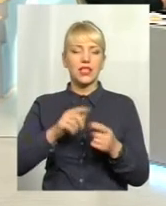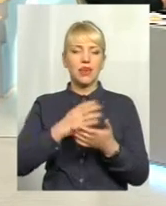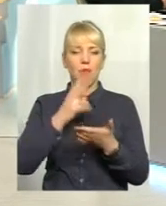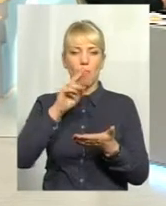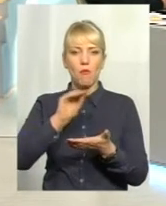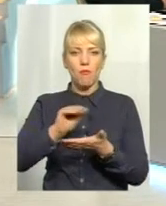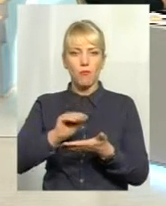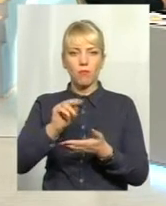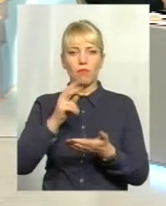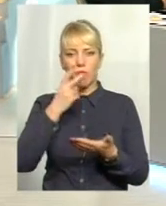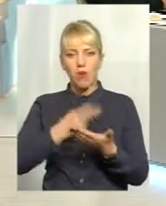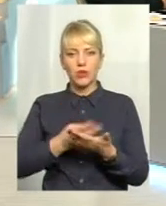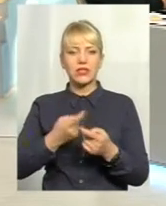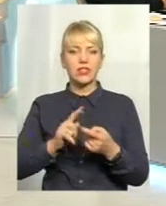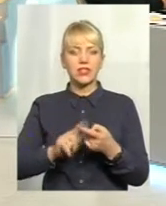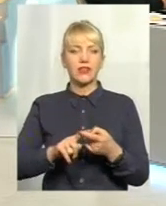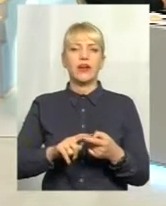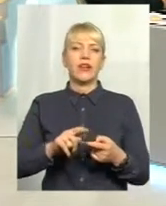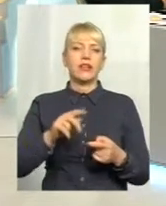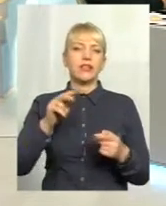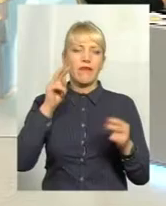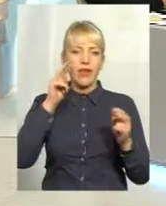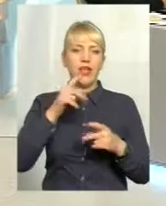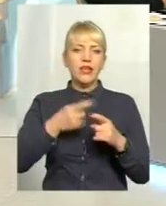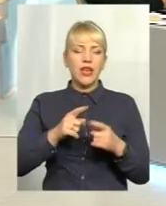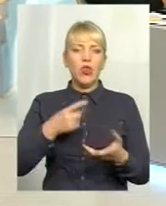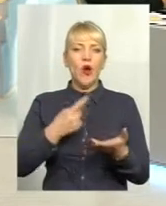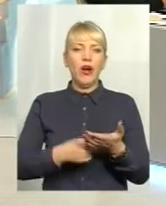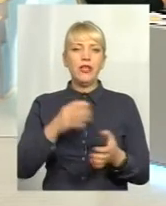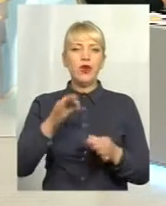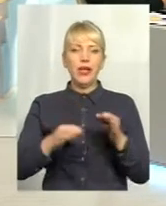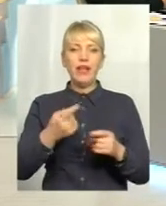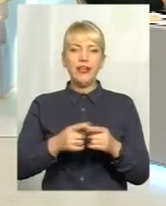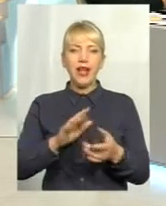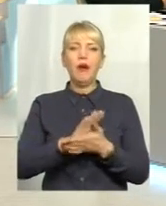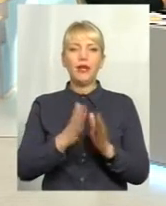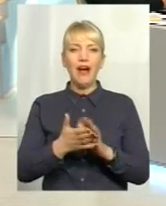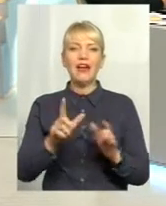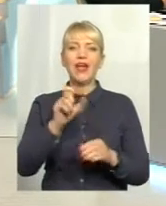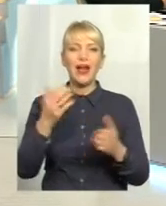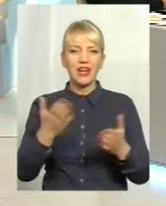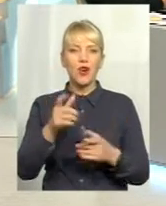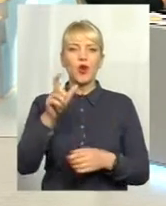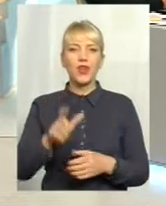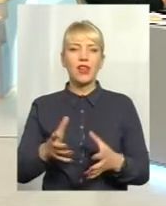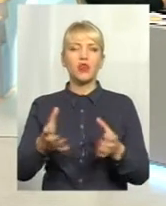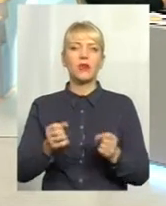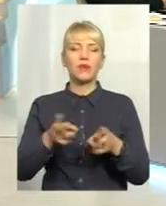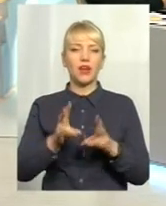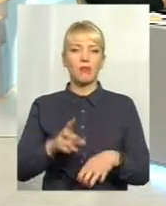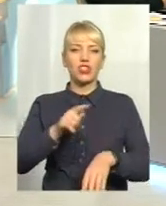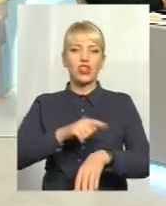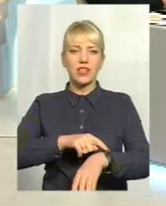цих свідків, це є доказ в тому самому суді для того, щоб підтвердити ті обставини, за яких людина отримала травми. Тобто час,